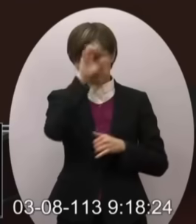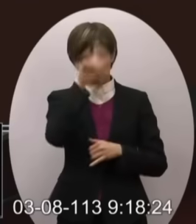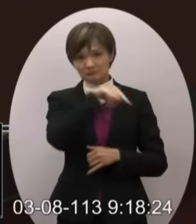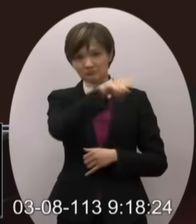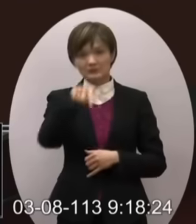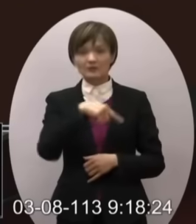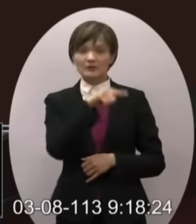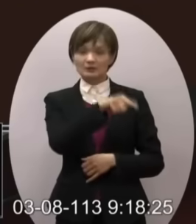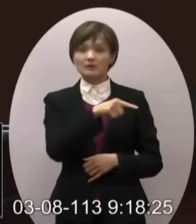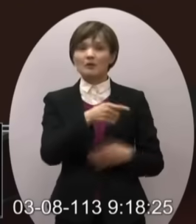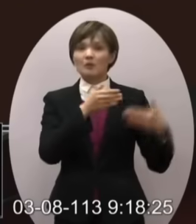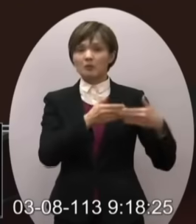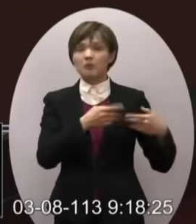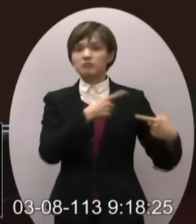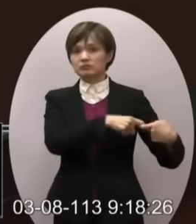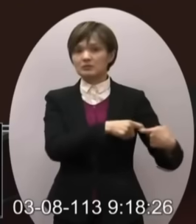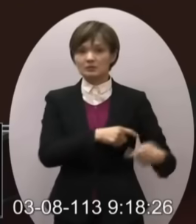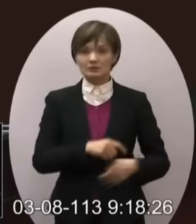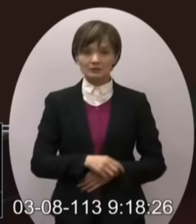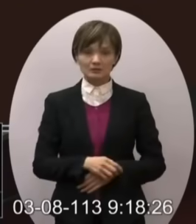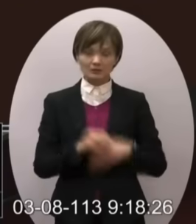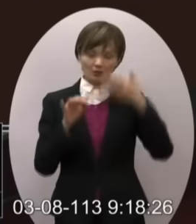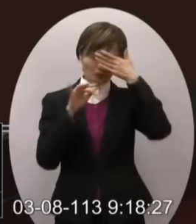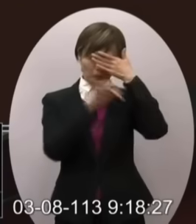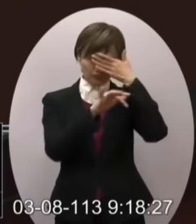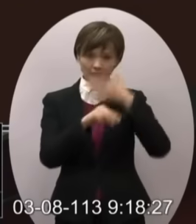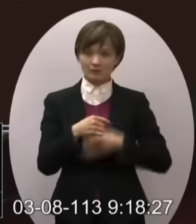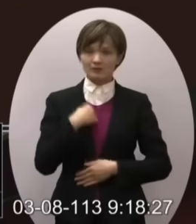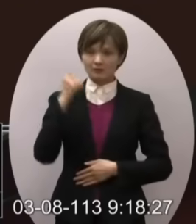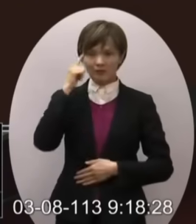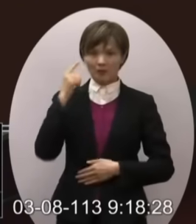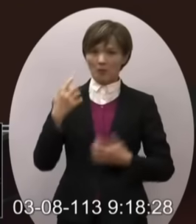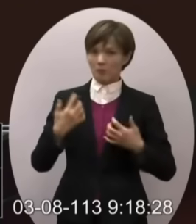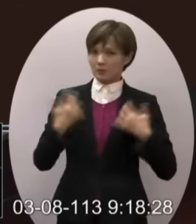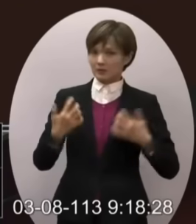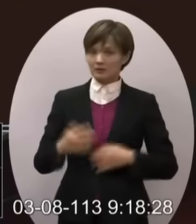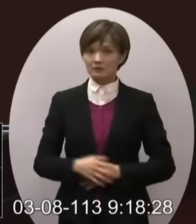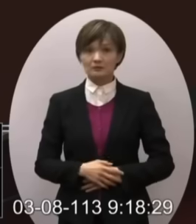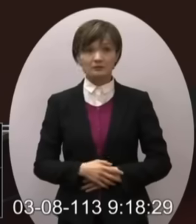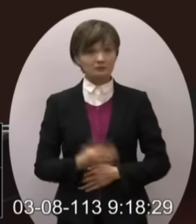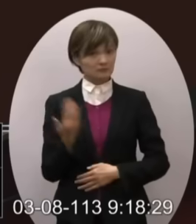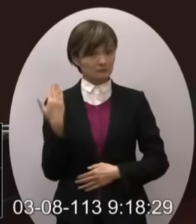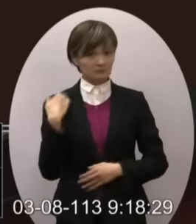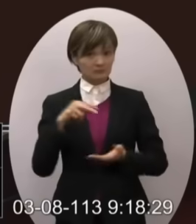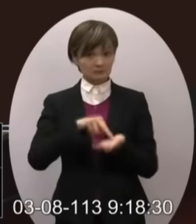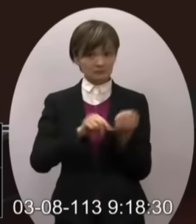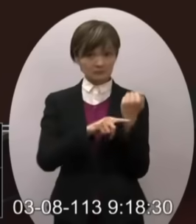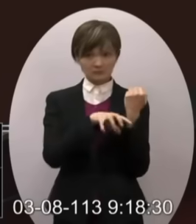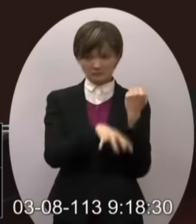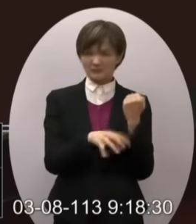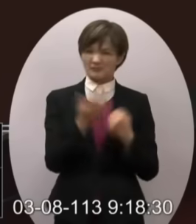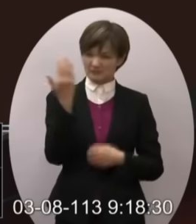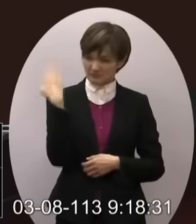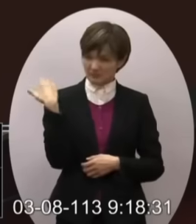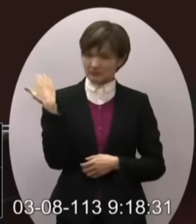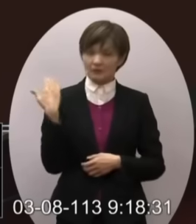度让人觉得愤怒。过去立法院早已决议要让海巡同